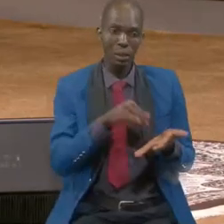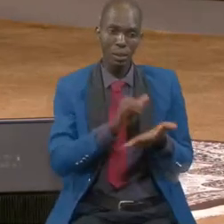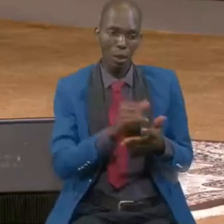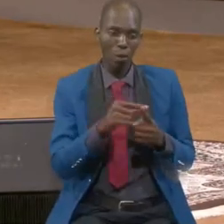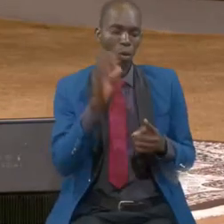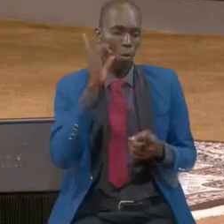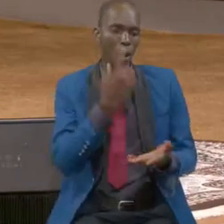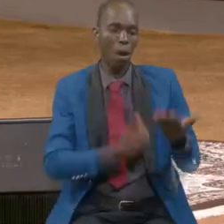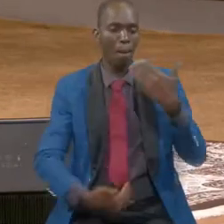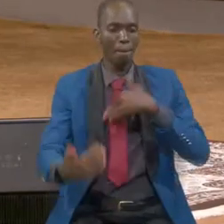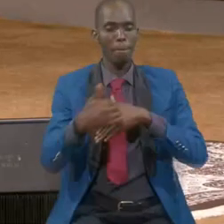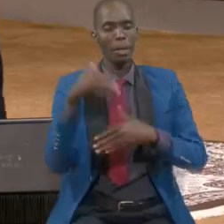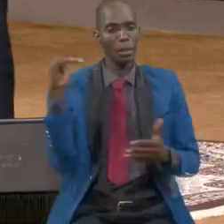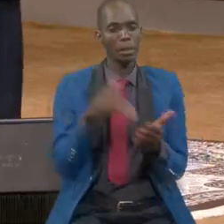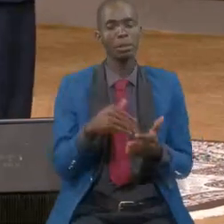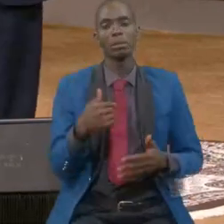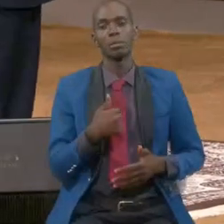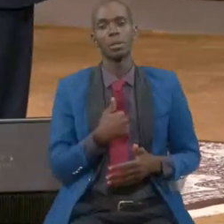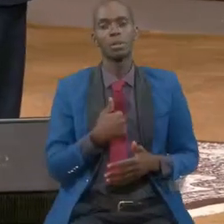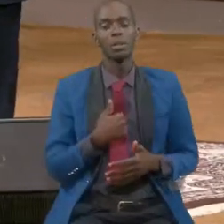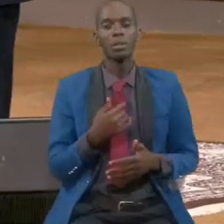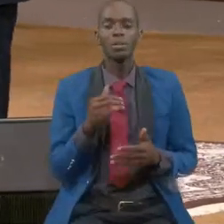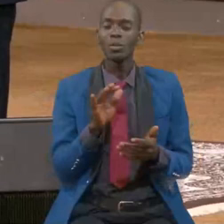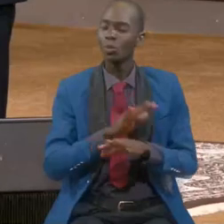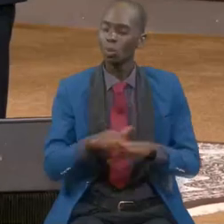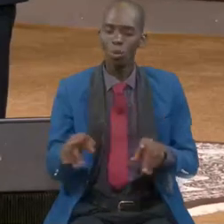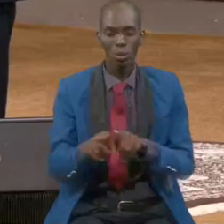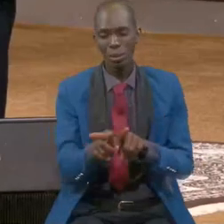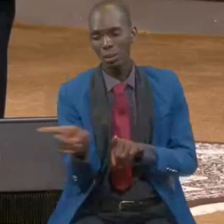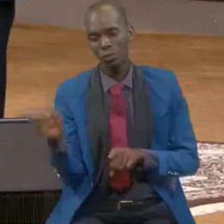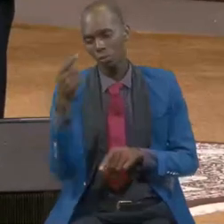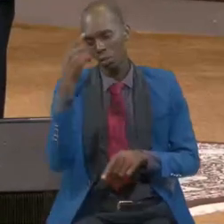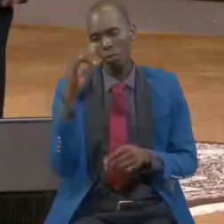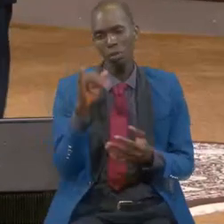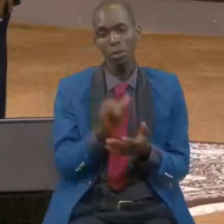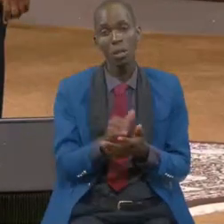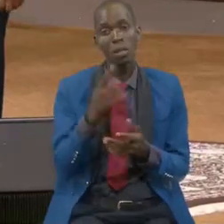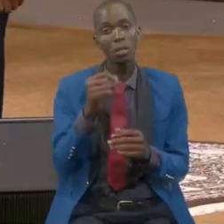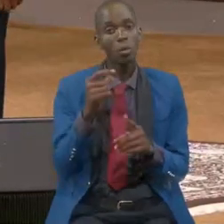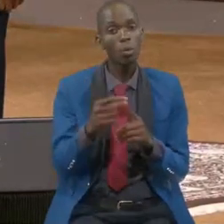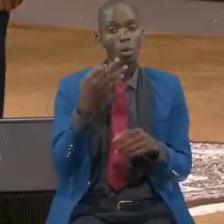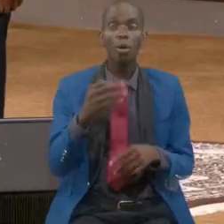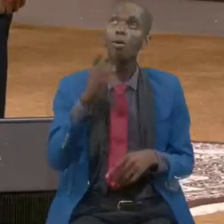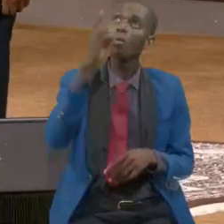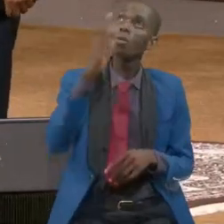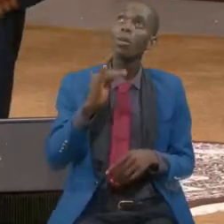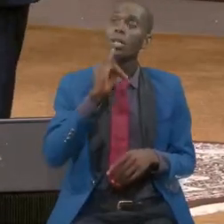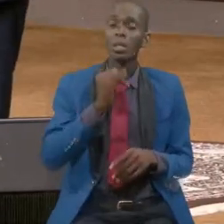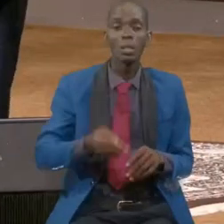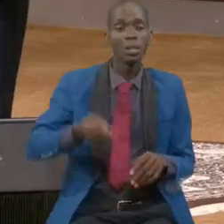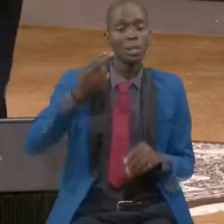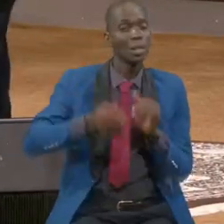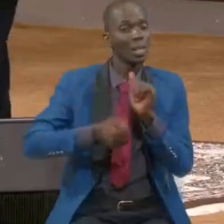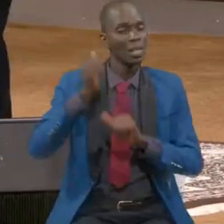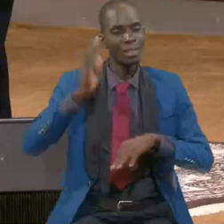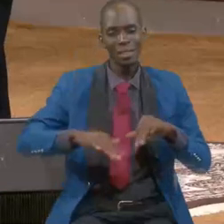cela, cela va apporter un boomerang. C'est-à-dire que cela va me revenir, ça va me rattraper. Il ne faut pas